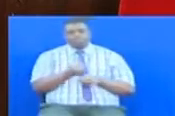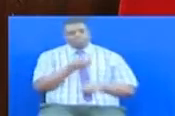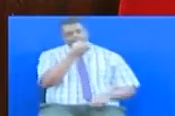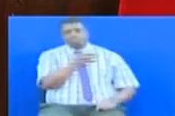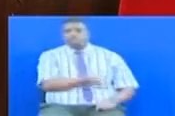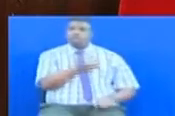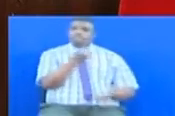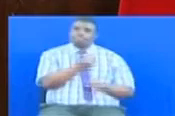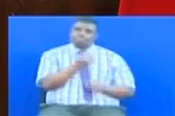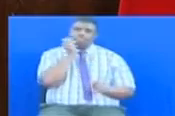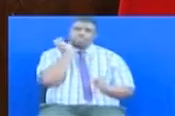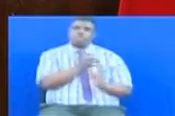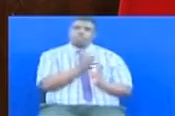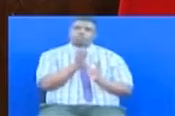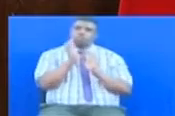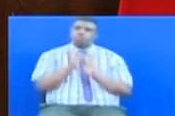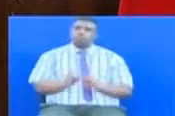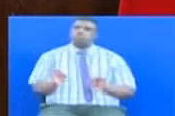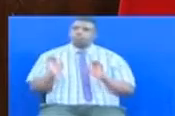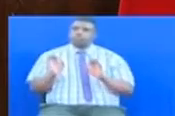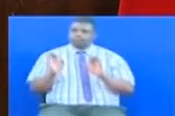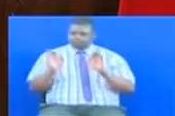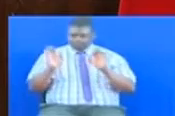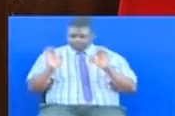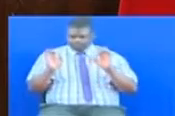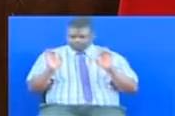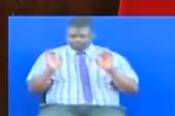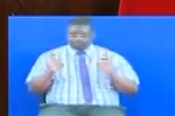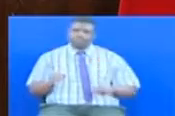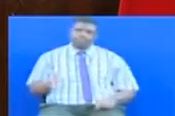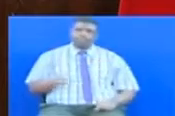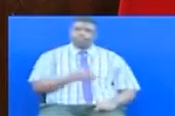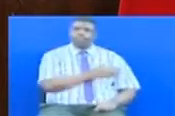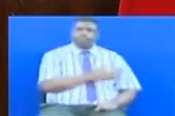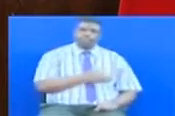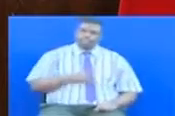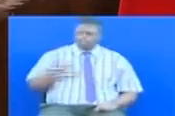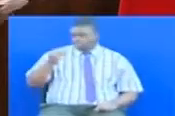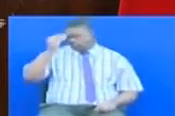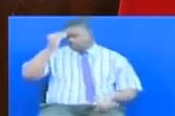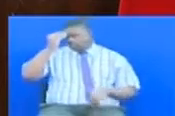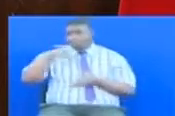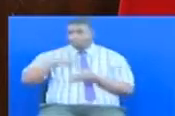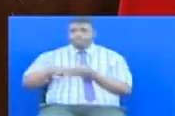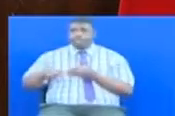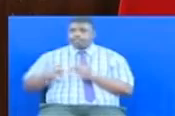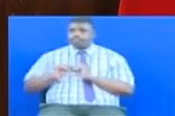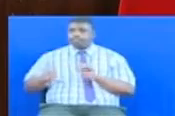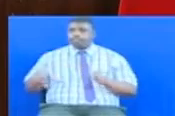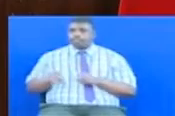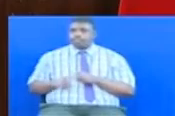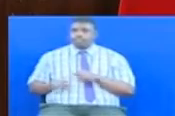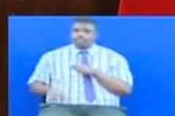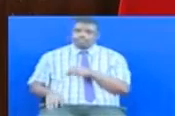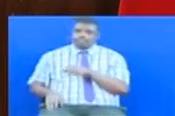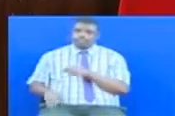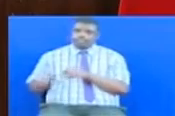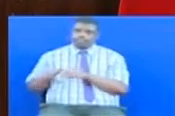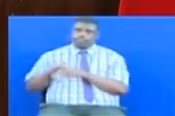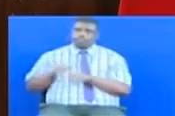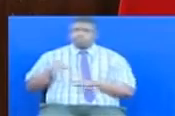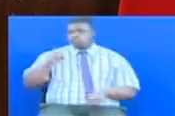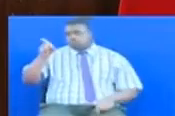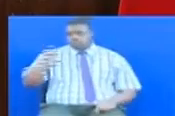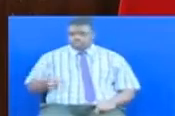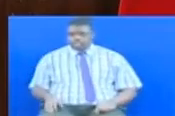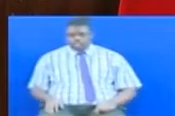inafanya kwa nia nzuri. Nikija upande wa elimu bila malipo, ambapo wote tunaona capitation ambavyo inatumika kule sasa hivi,